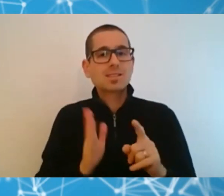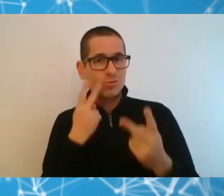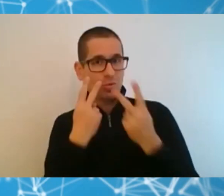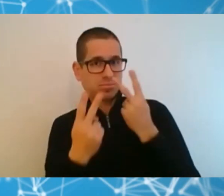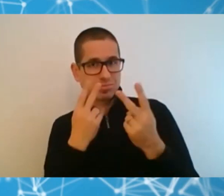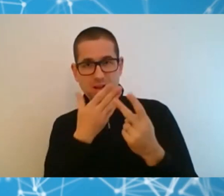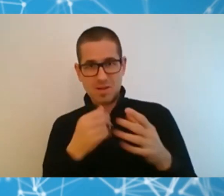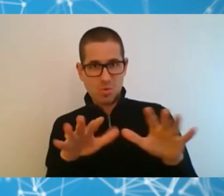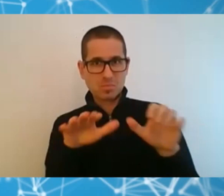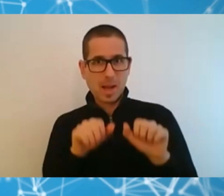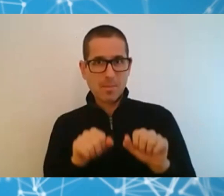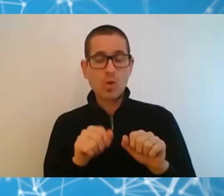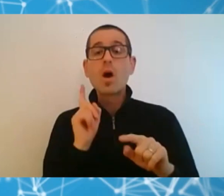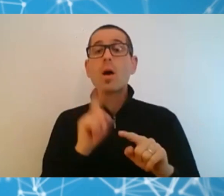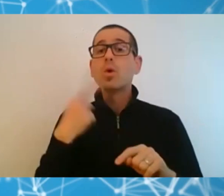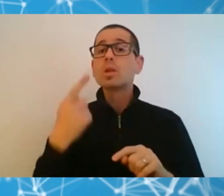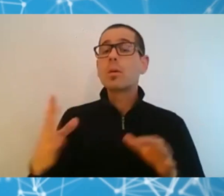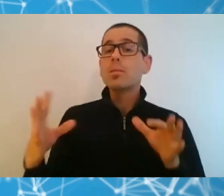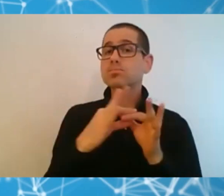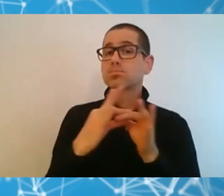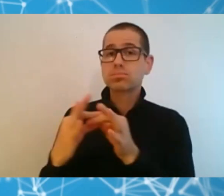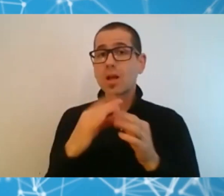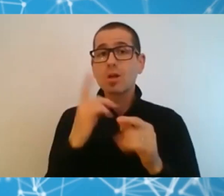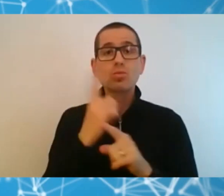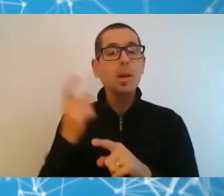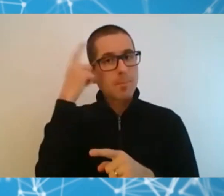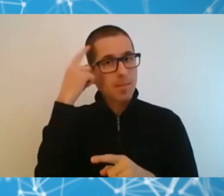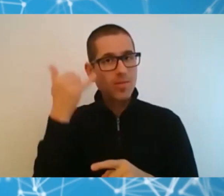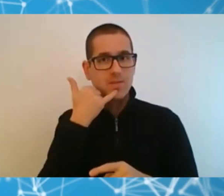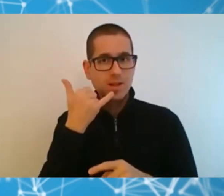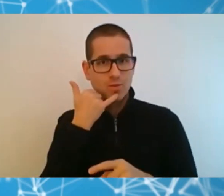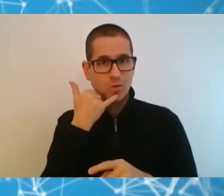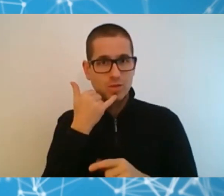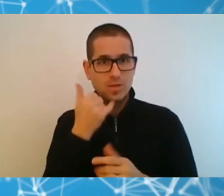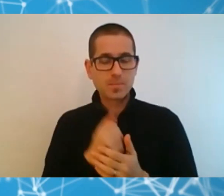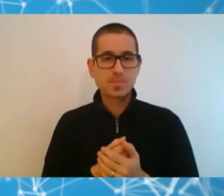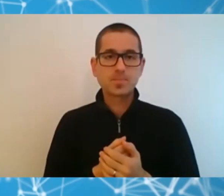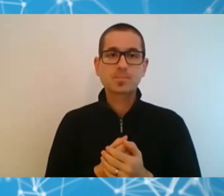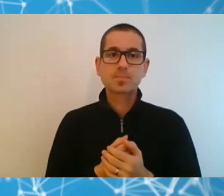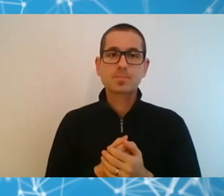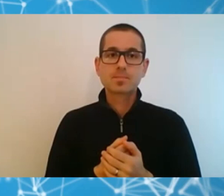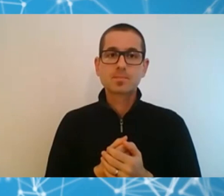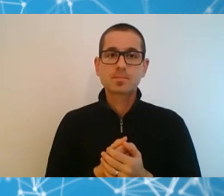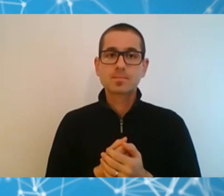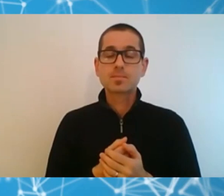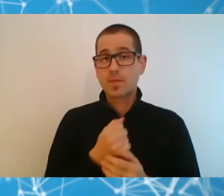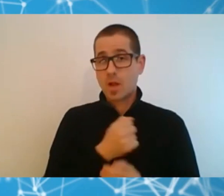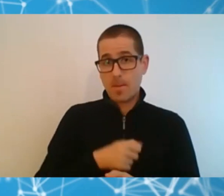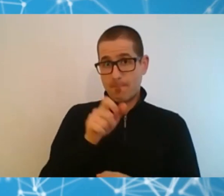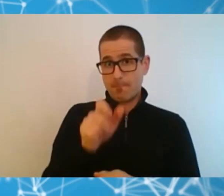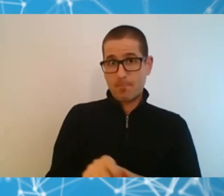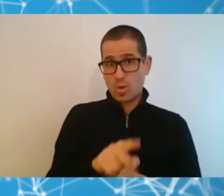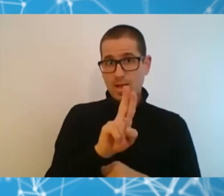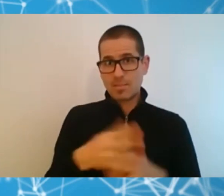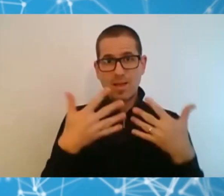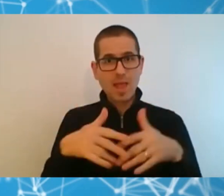potem je seveda povezljiv tudi z pametnim telefonom, se pravi, bolnik, ki ima to napravo,